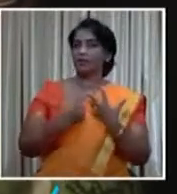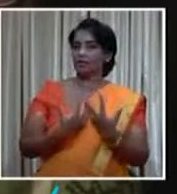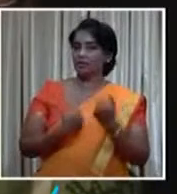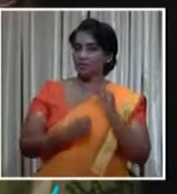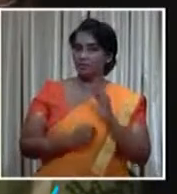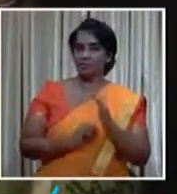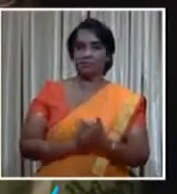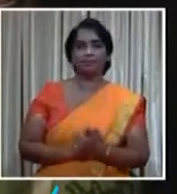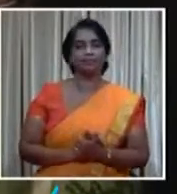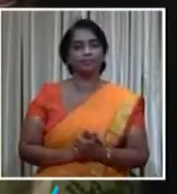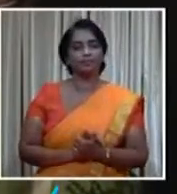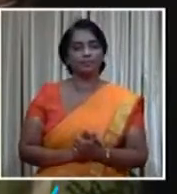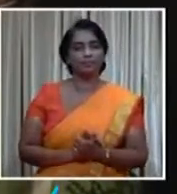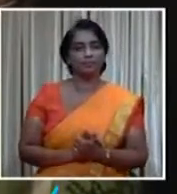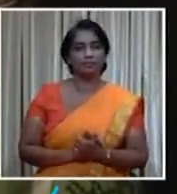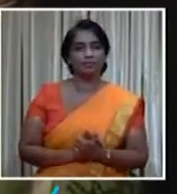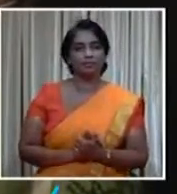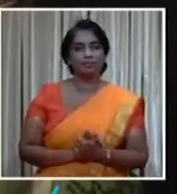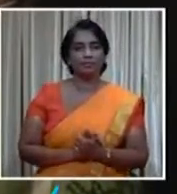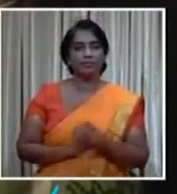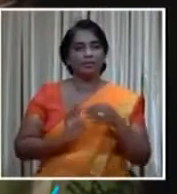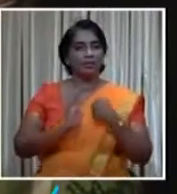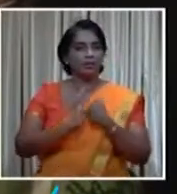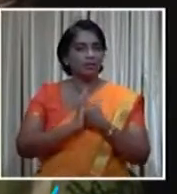පැවතුණි. ගරු